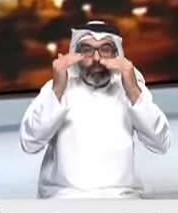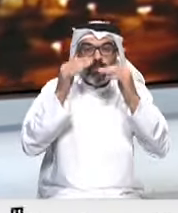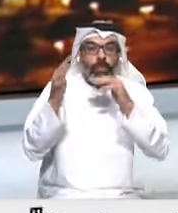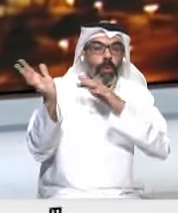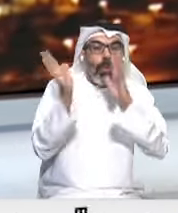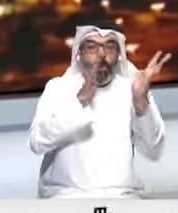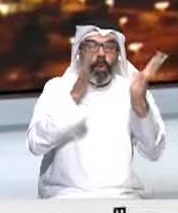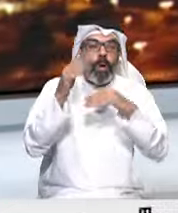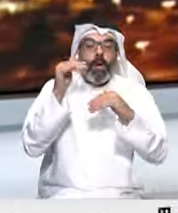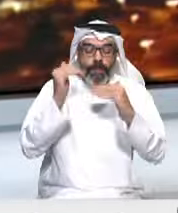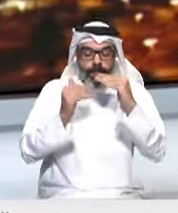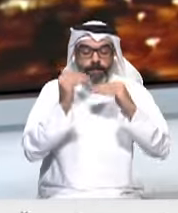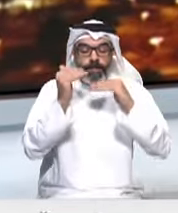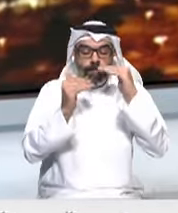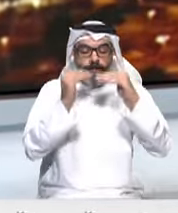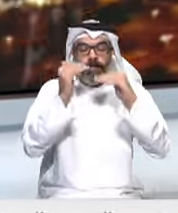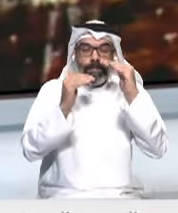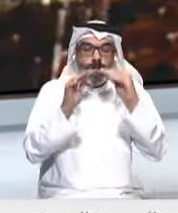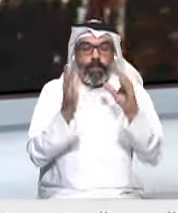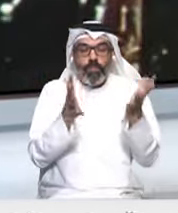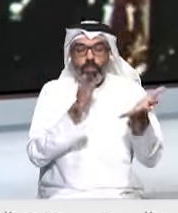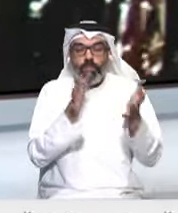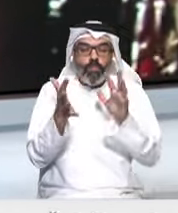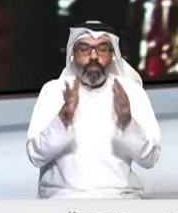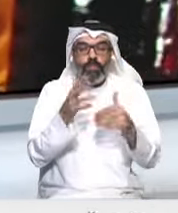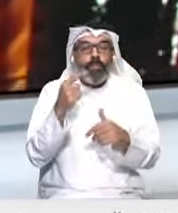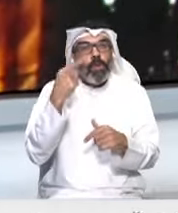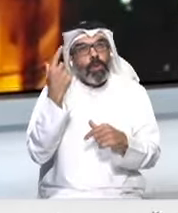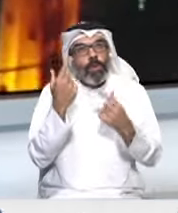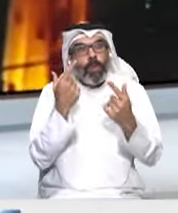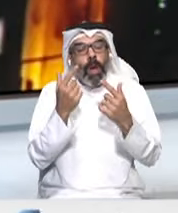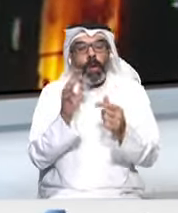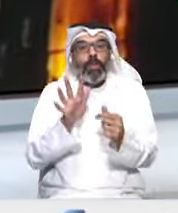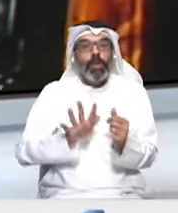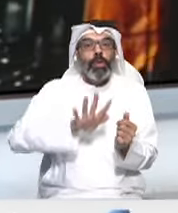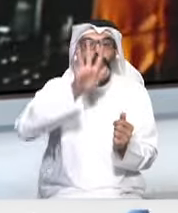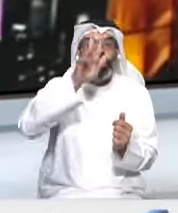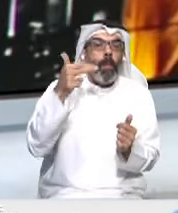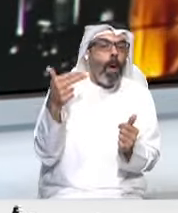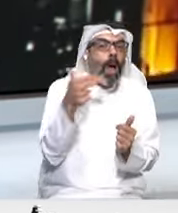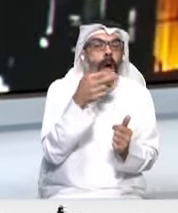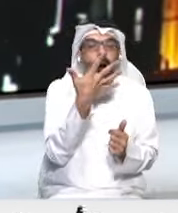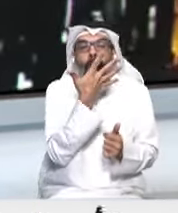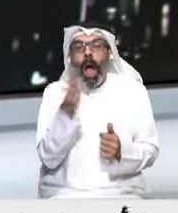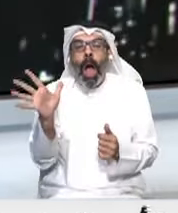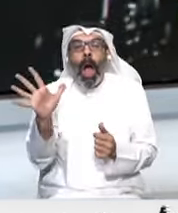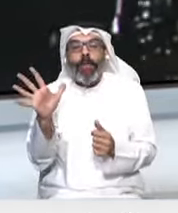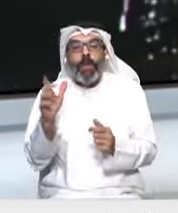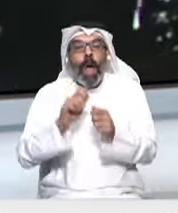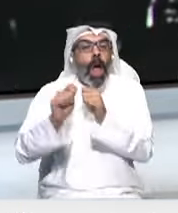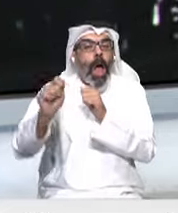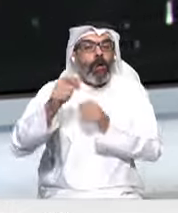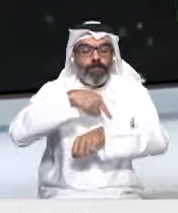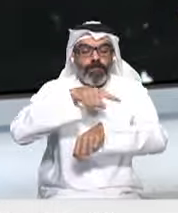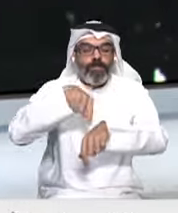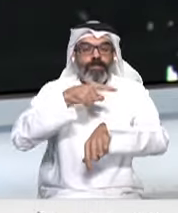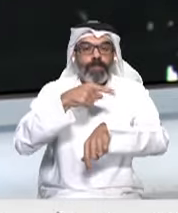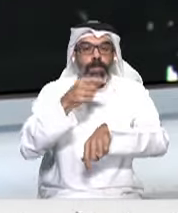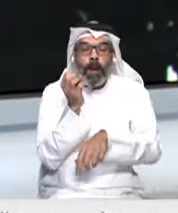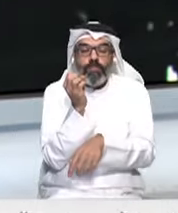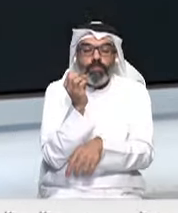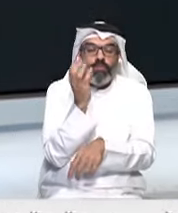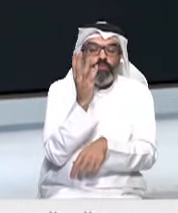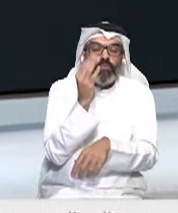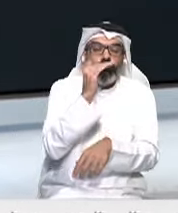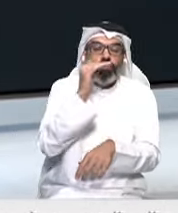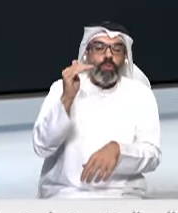الرياح تدريجيا. متوقع أن تصل سرعة الرياح الشمالية الغربية إلى 50 كيلومتر في الساعة ابتداء من منتصف النهار، قد تؤدي